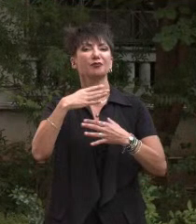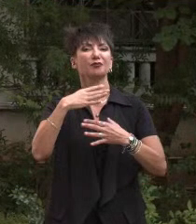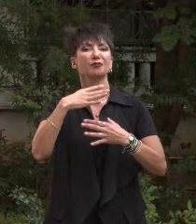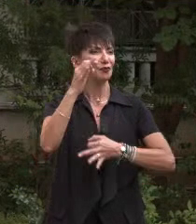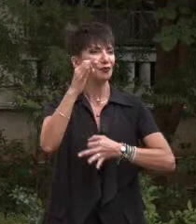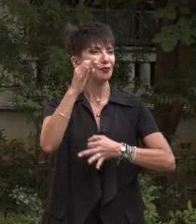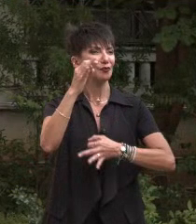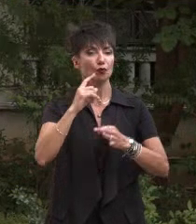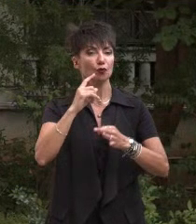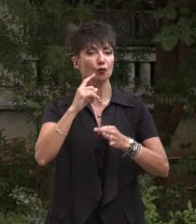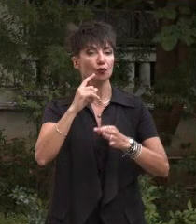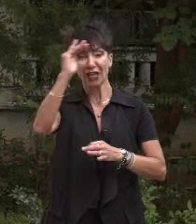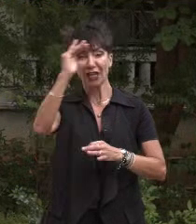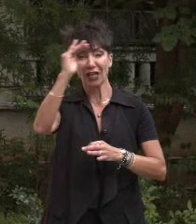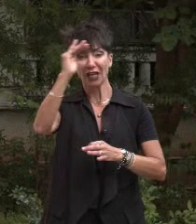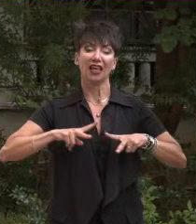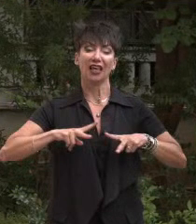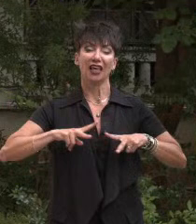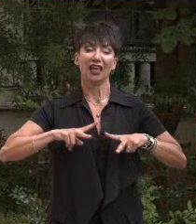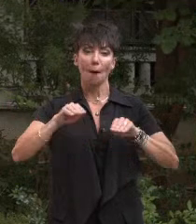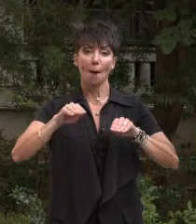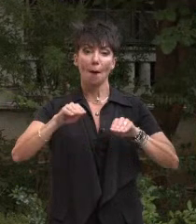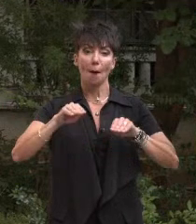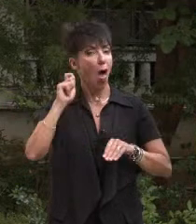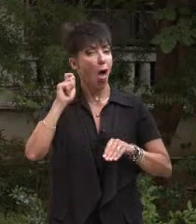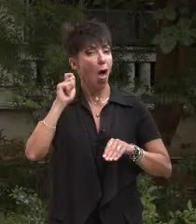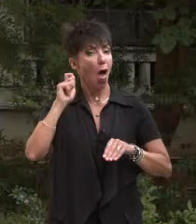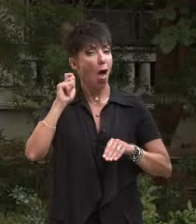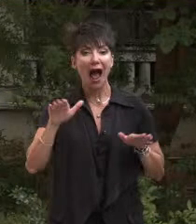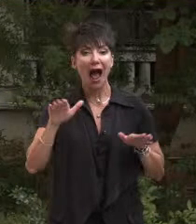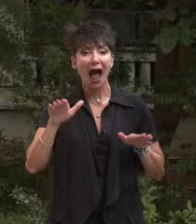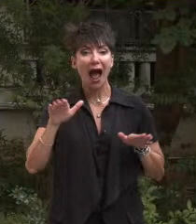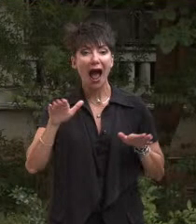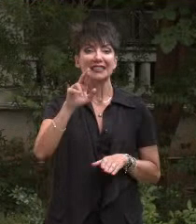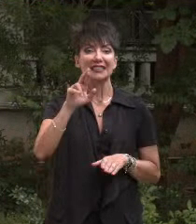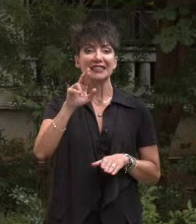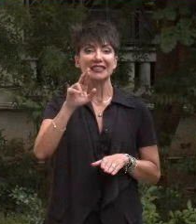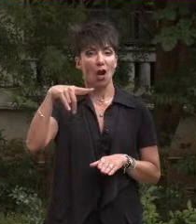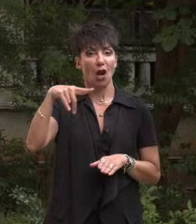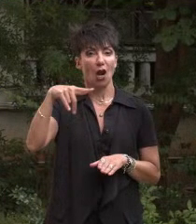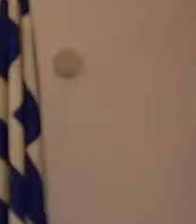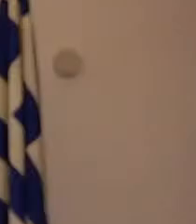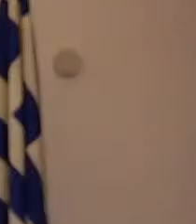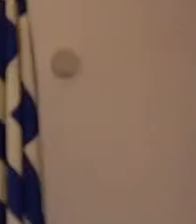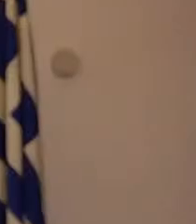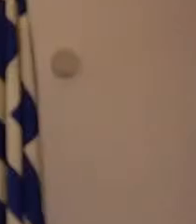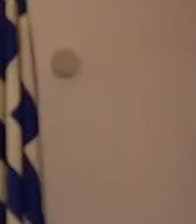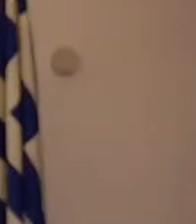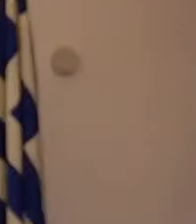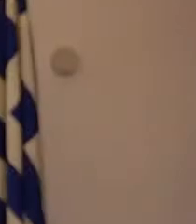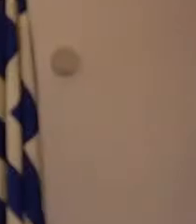Με πρώτο τον Υφυπουργό Παιδείας και Θρησκευμάτων, κύριο Άγγελο Συρίγο. Παρακαλώ για το βίντεο.